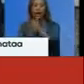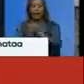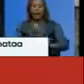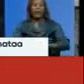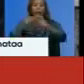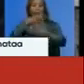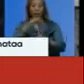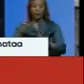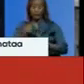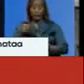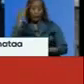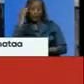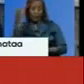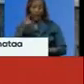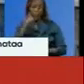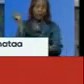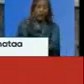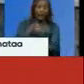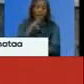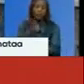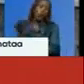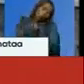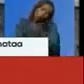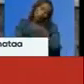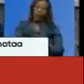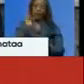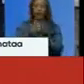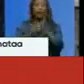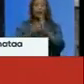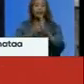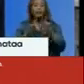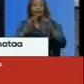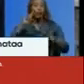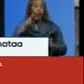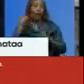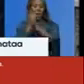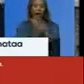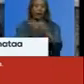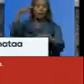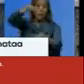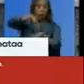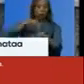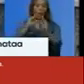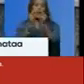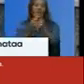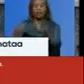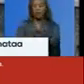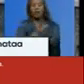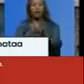ይገነባልና። የኔ ሐሳብ ካላሸነፈ ሞቼ ይገኛለሁ ማለት ግን እንኳን አገርን ሊያቆም ቤተሰብን